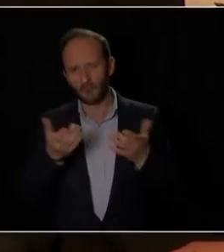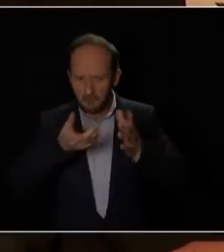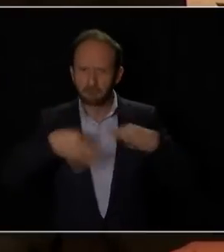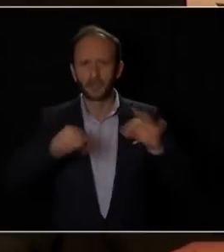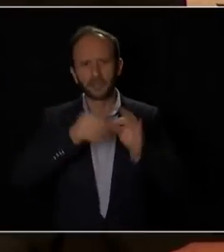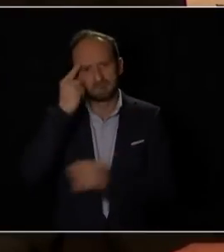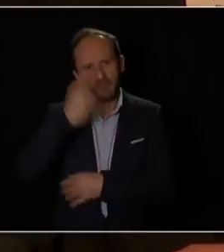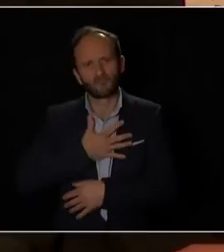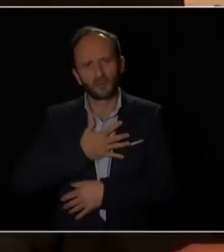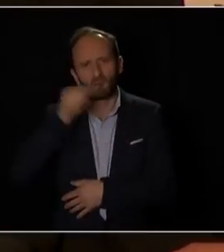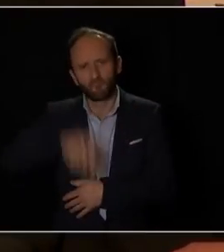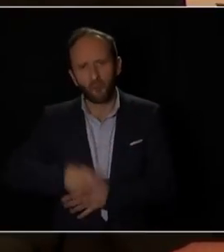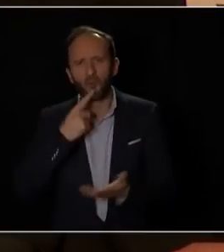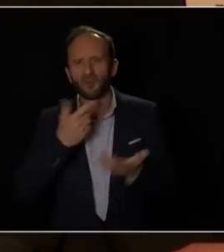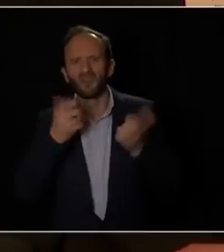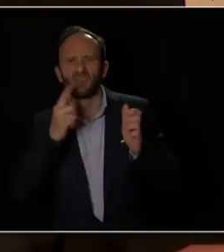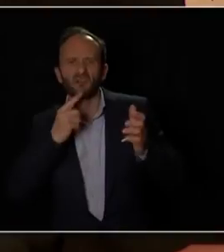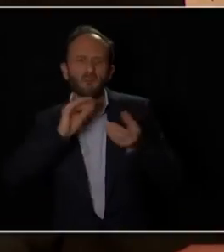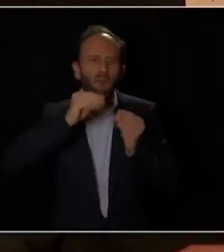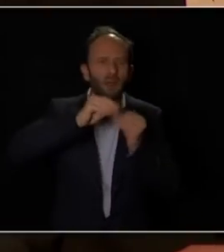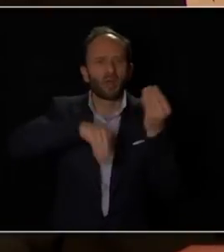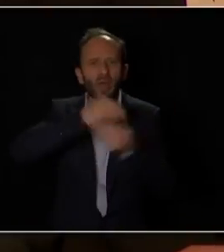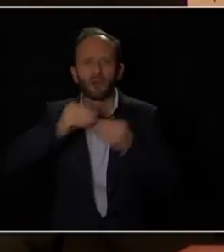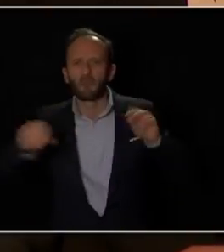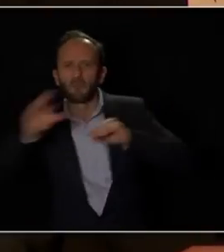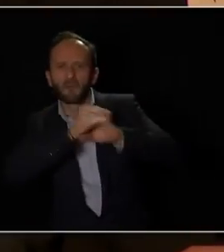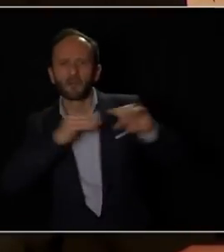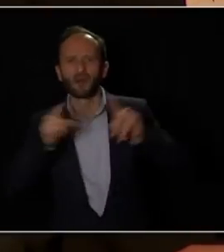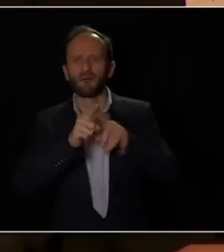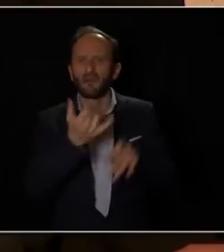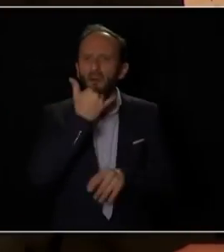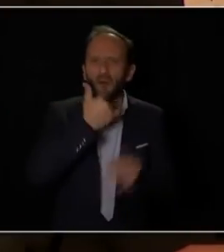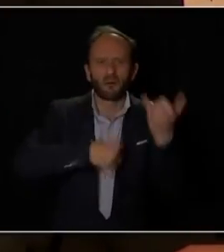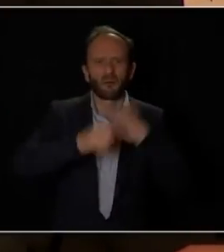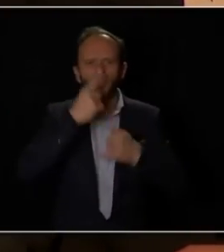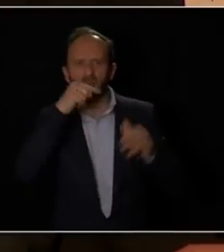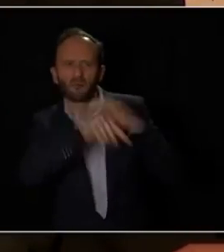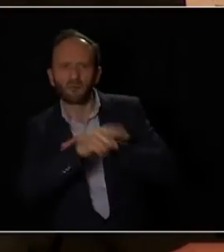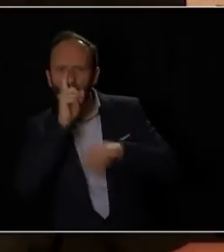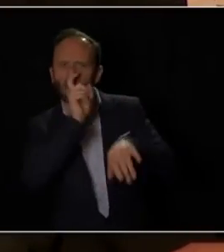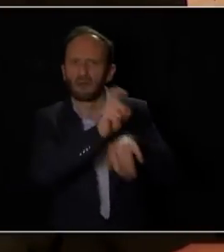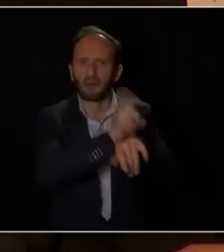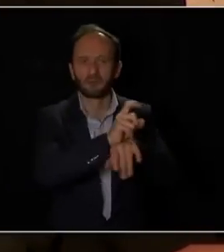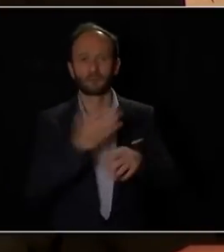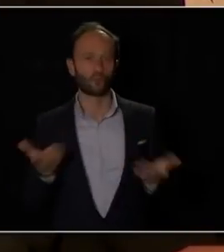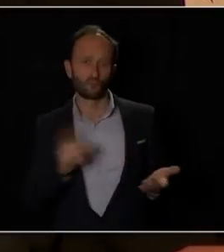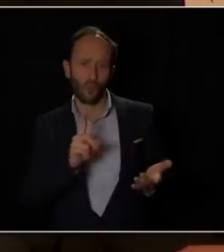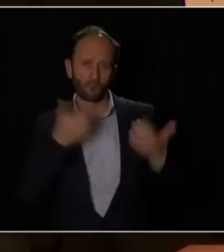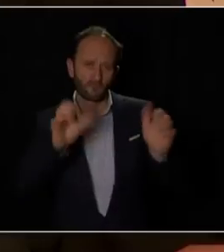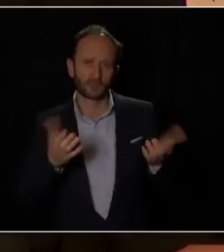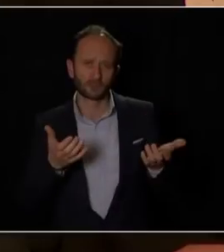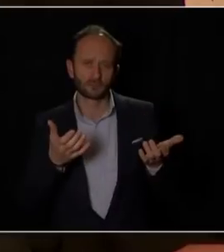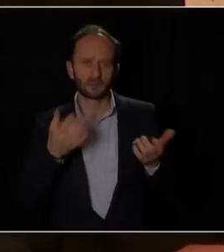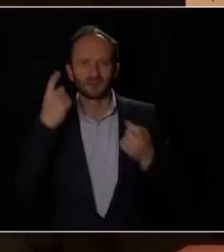les polémiques, les amalgames, les suspicions. C'est d'ailleurs, si on y réfléchit, l'objectif que poursuivent